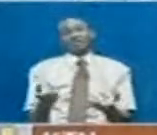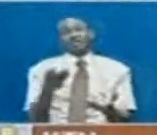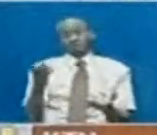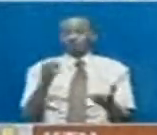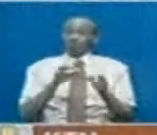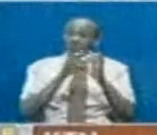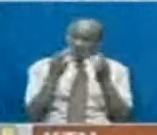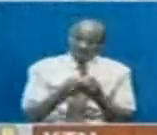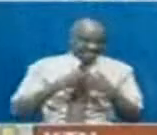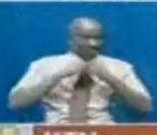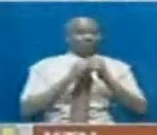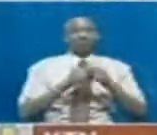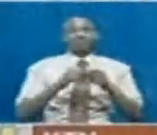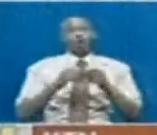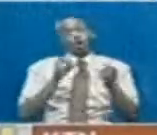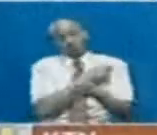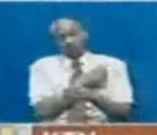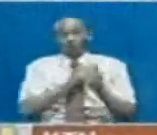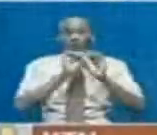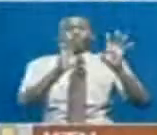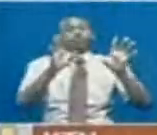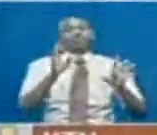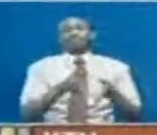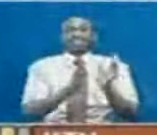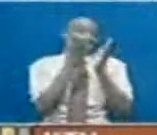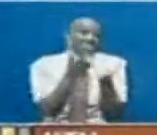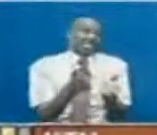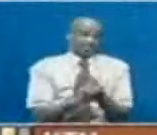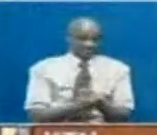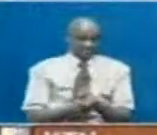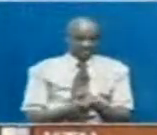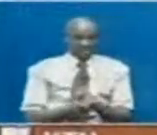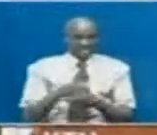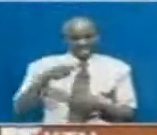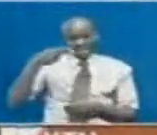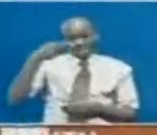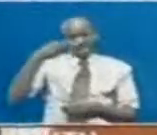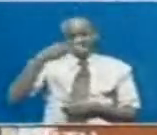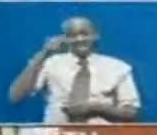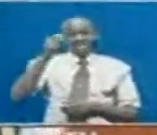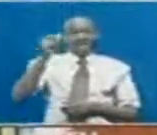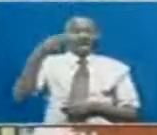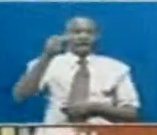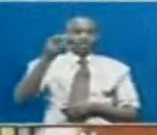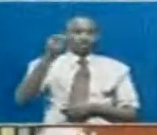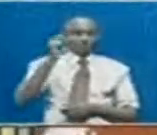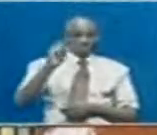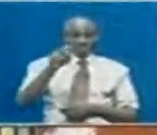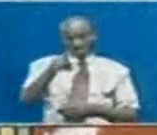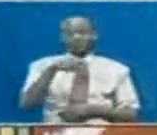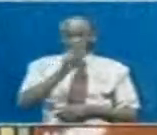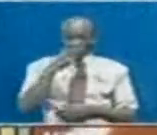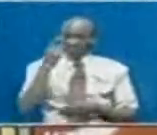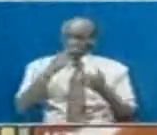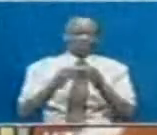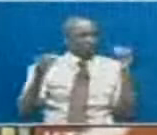in the streets, leave you wherever they can because they have nothing to pay with. Nahasho ni Mariara amekuwa hapa kwa muda mrefu.